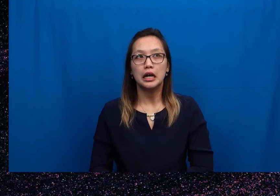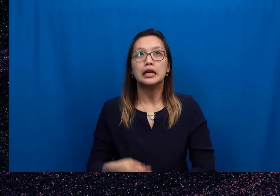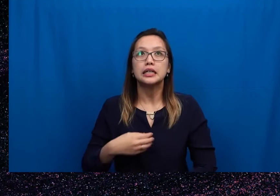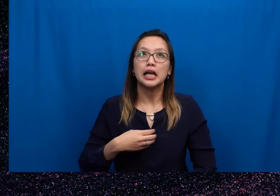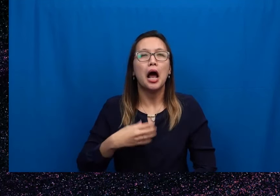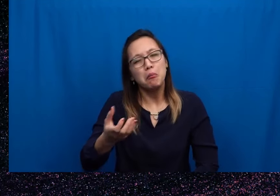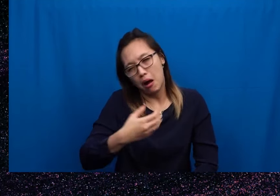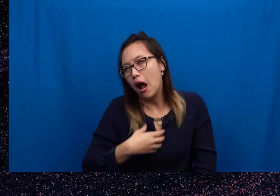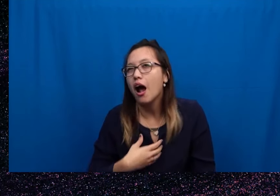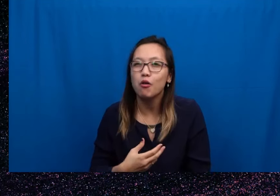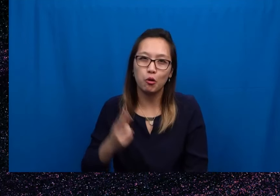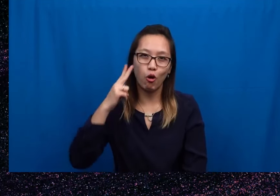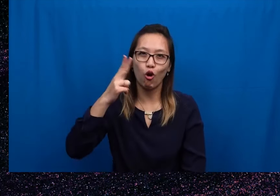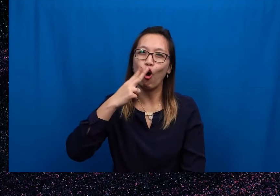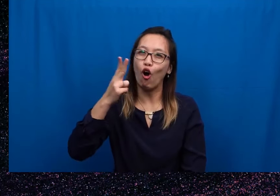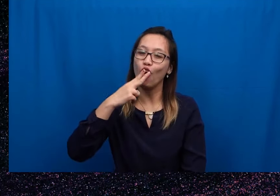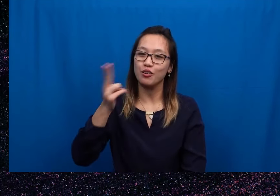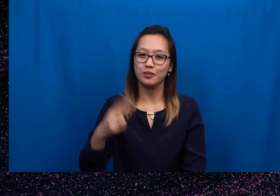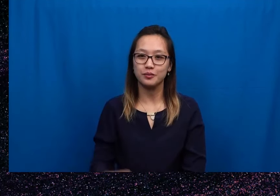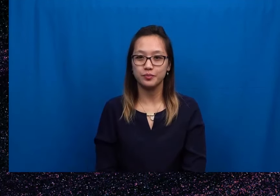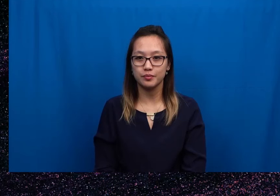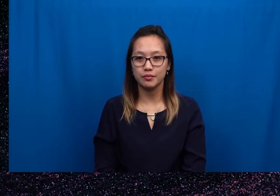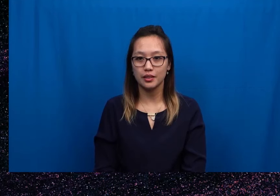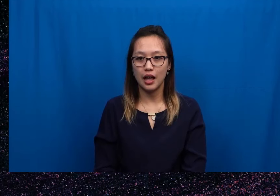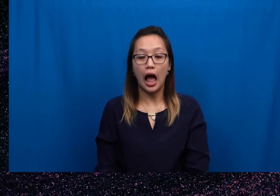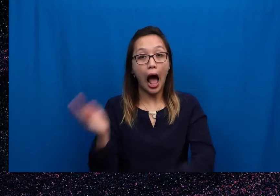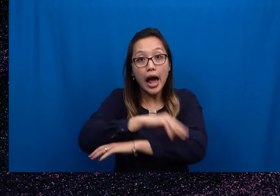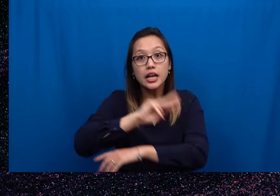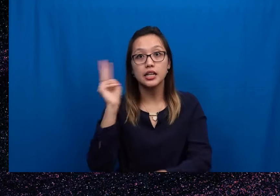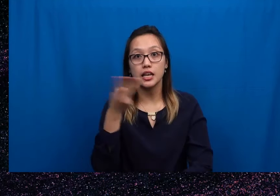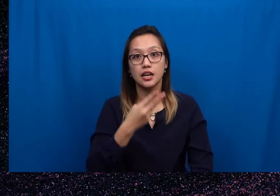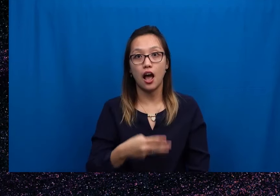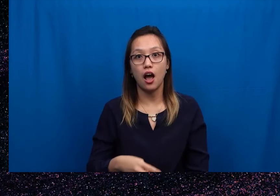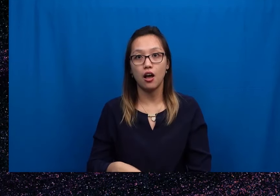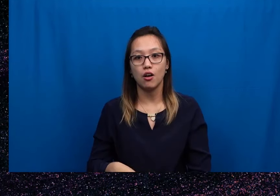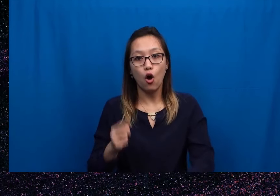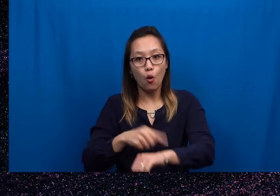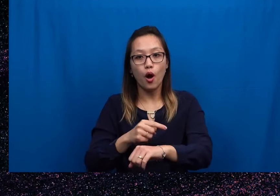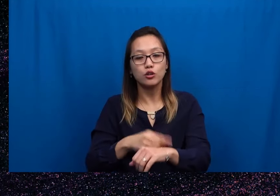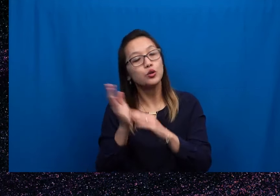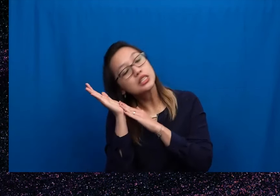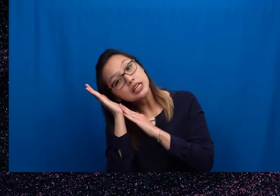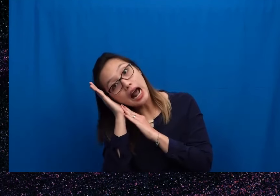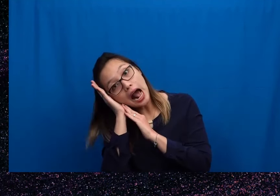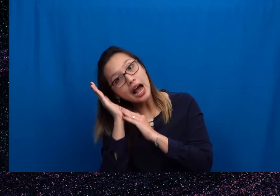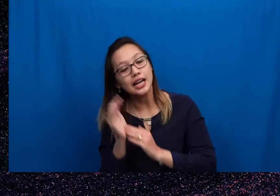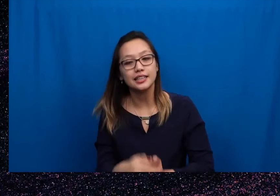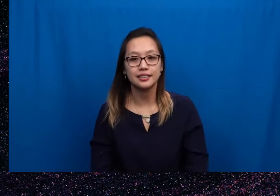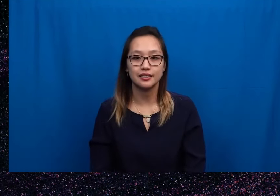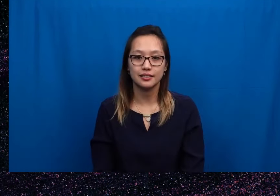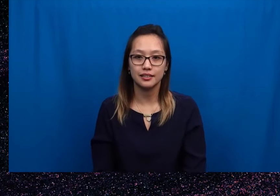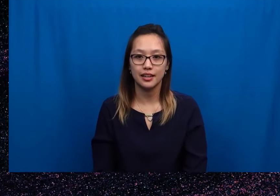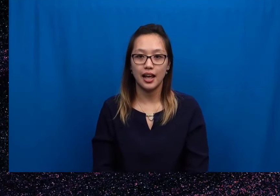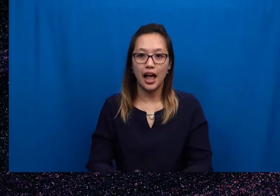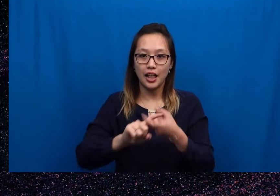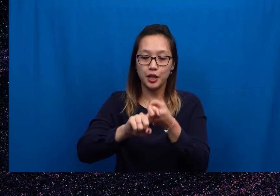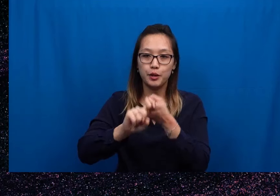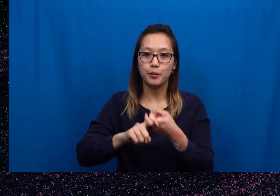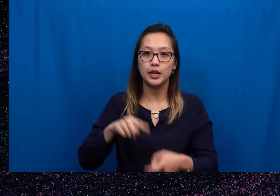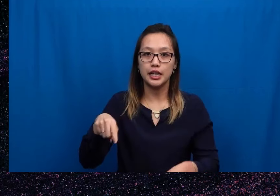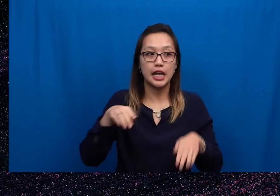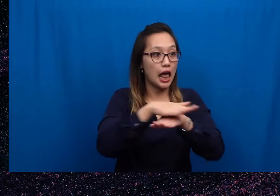ketiga, pas istirahat sekolah, teman-teman saya semua berada di lapangan, berada di